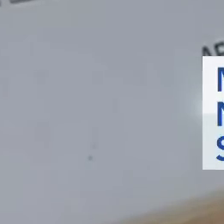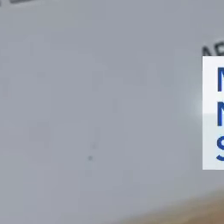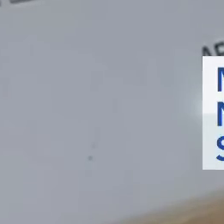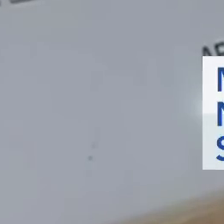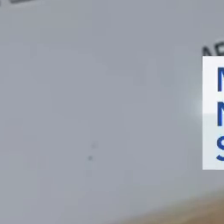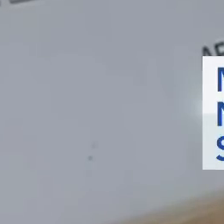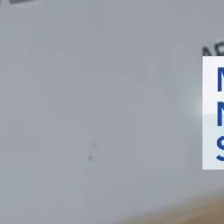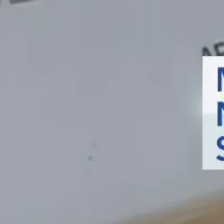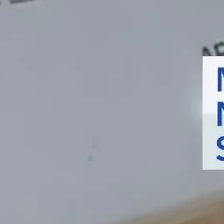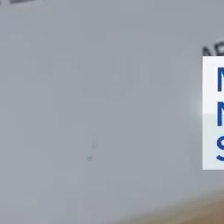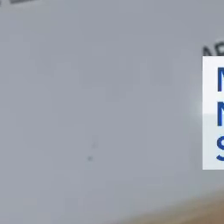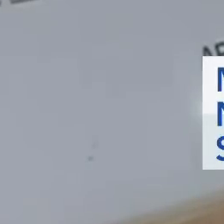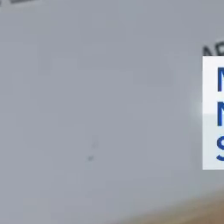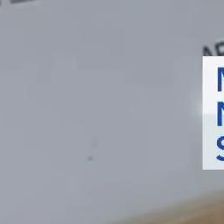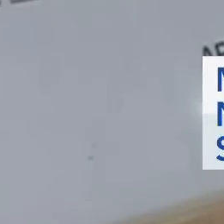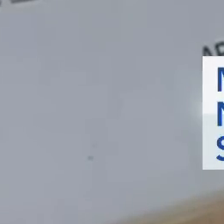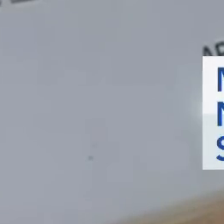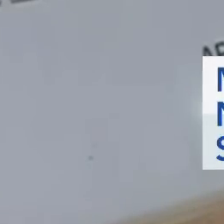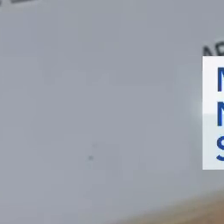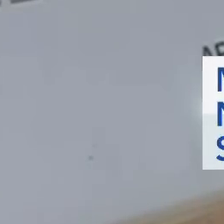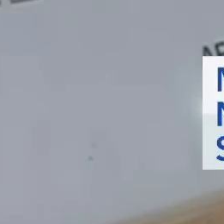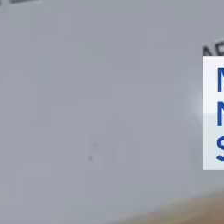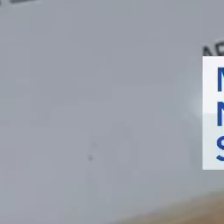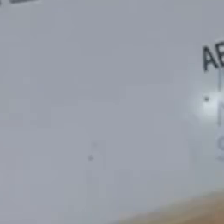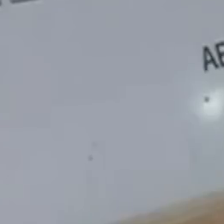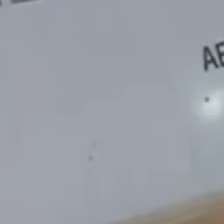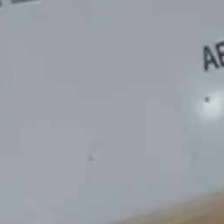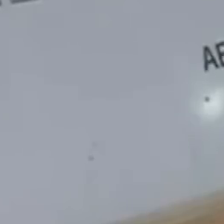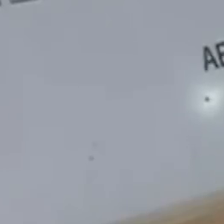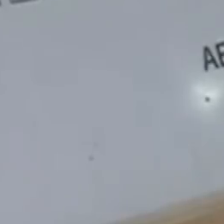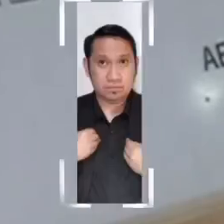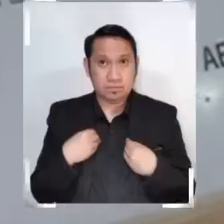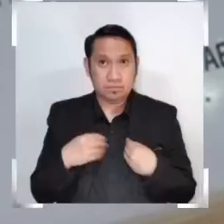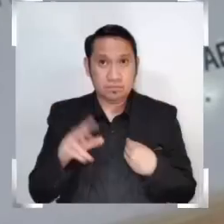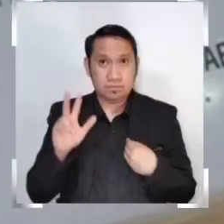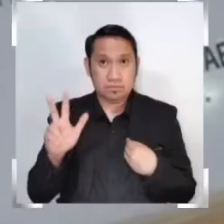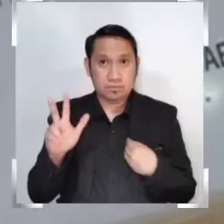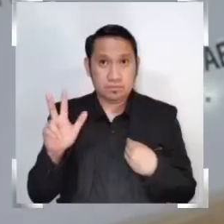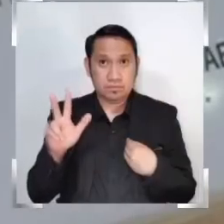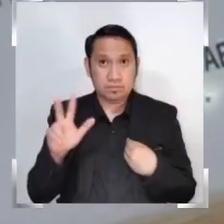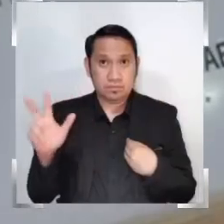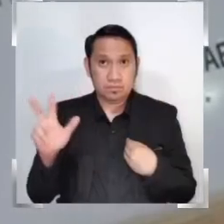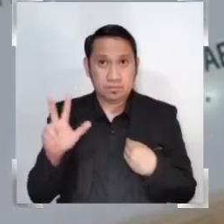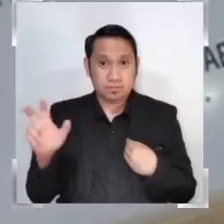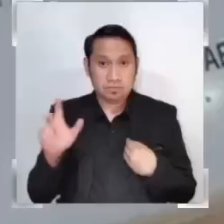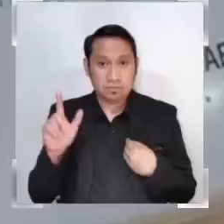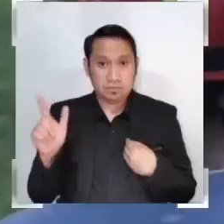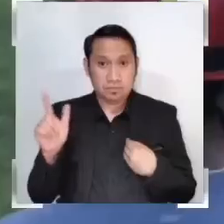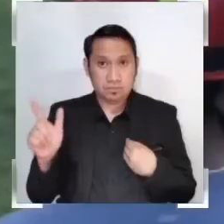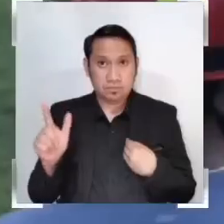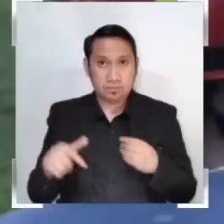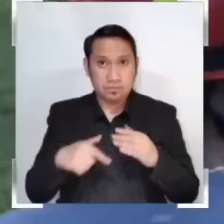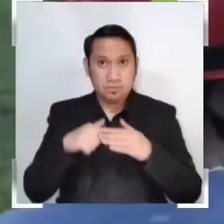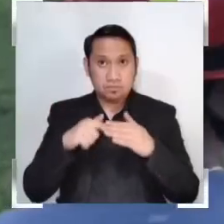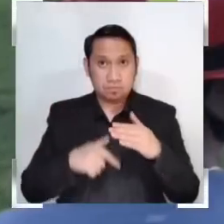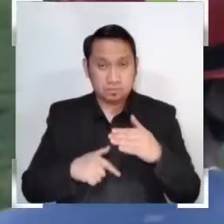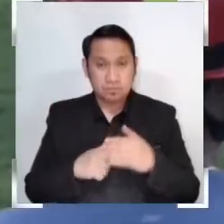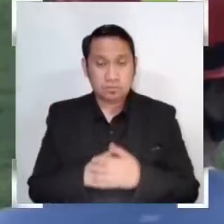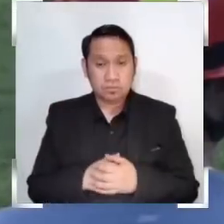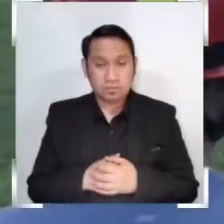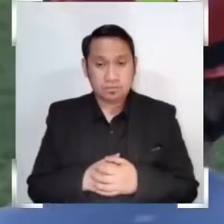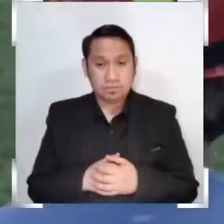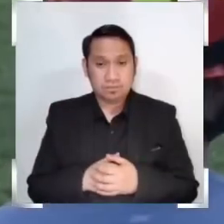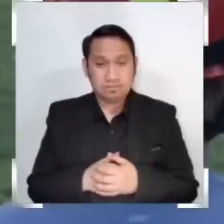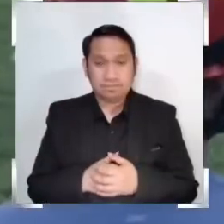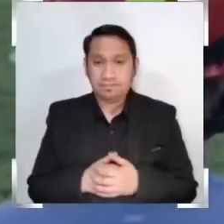can accommodate up to code C, which is 320 or lower na aircraft. Sinisika pa rin